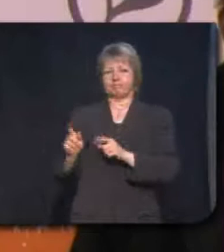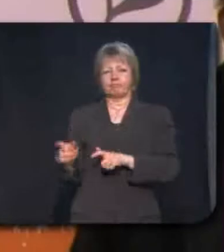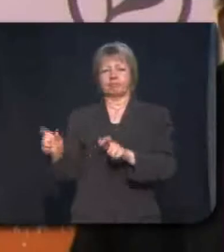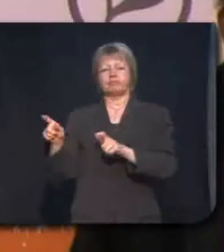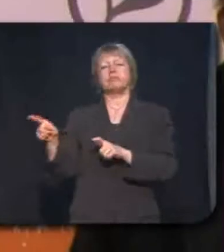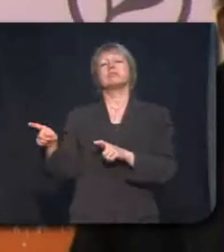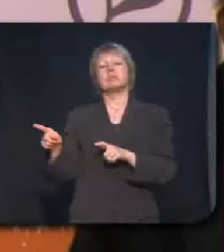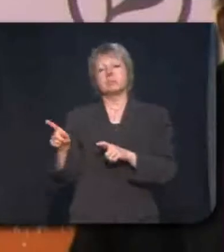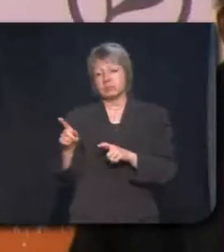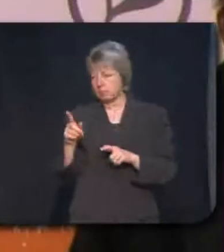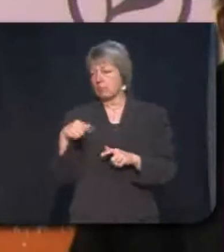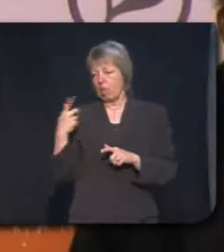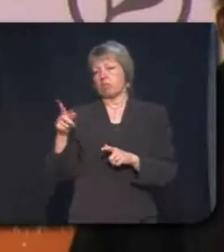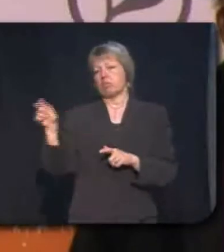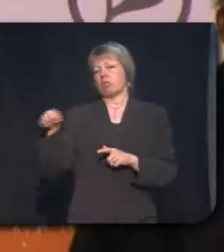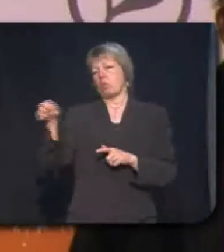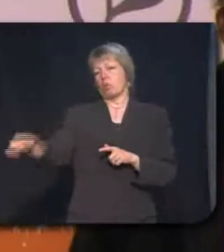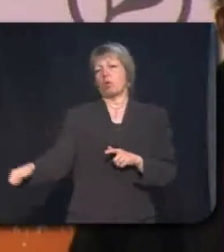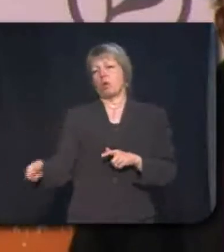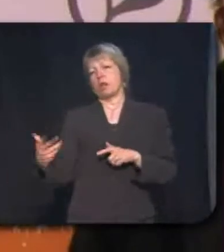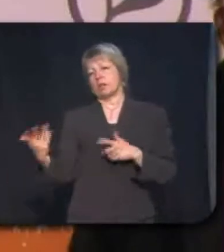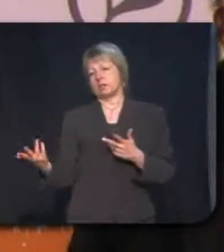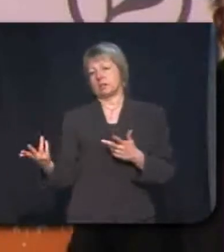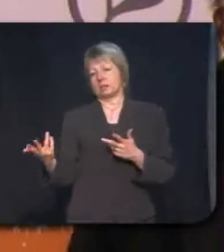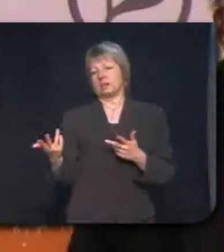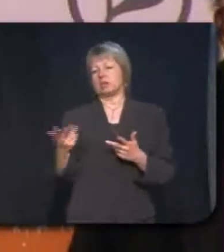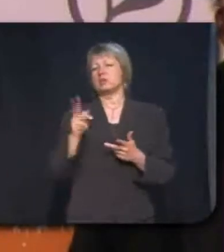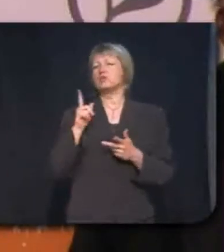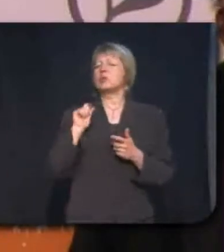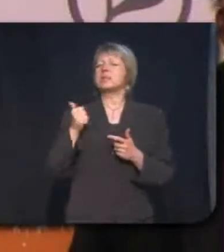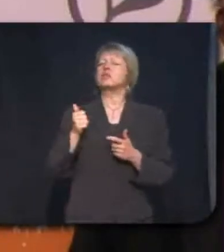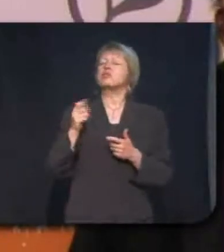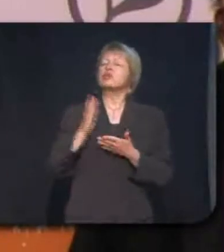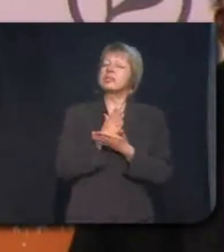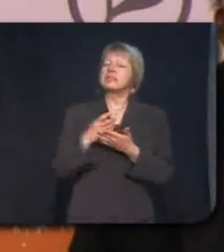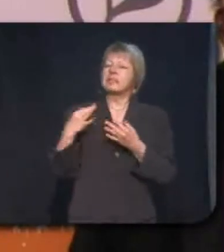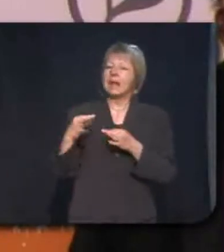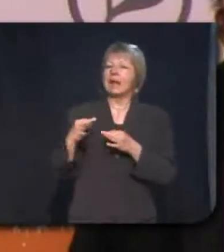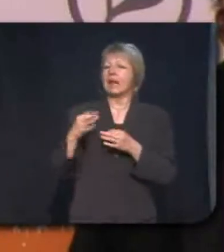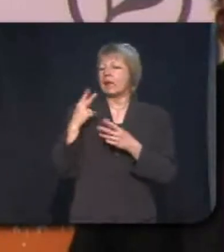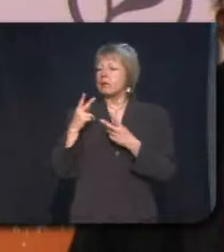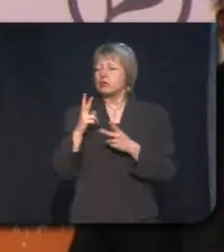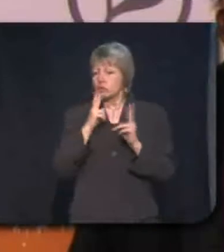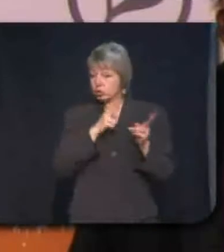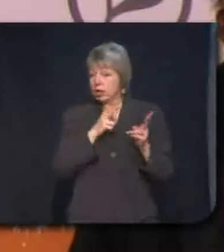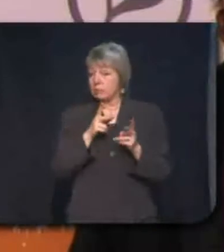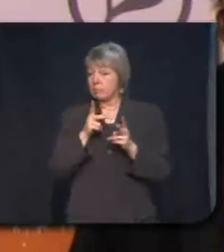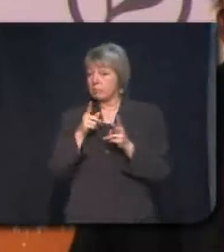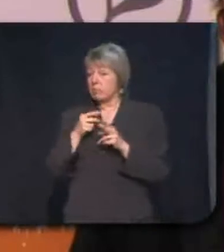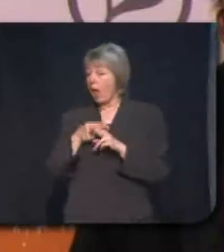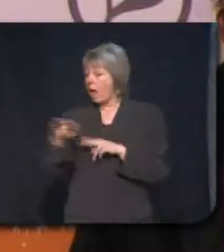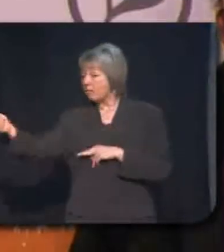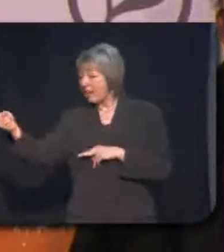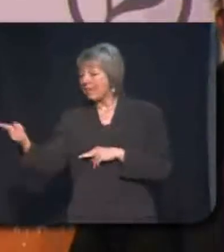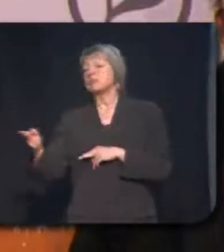diese Abstimmung ungültig das Ergebnis für ungültig und es müsste eben meine Leute Abstimmung stattfinden